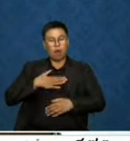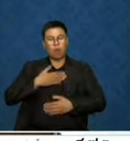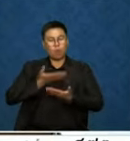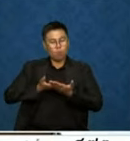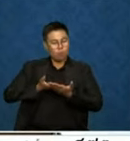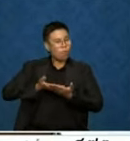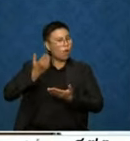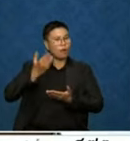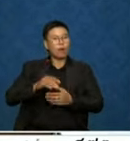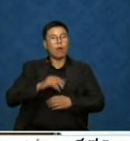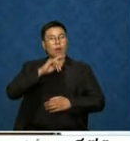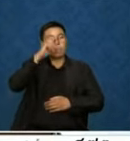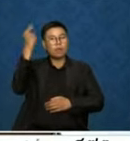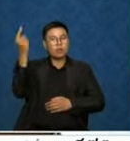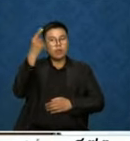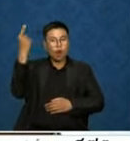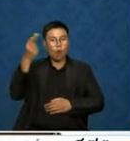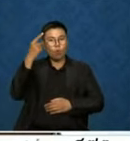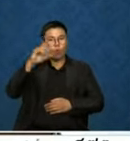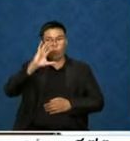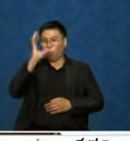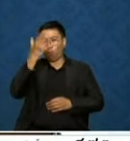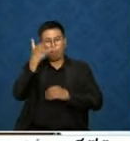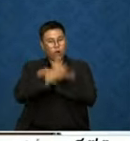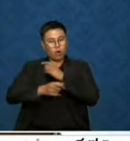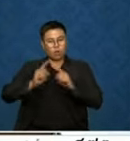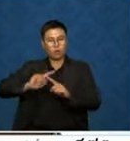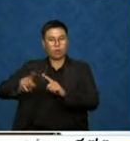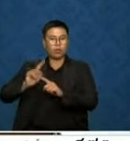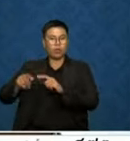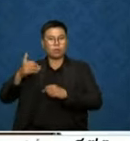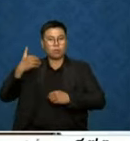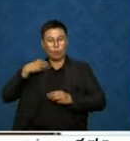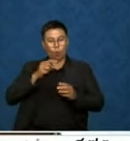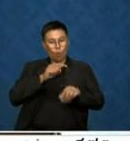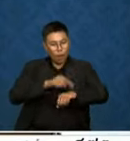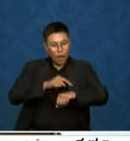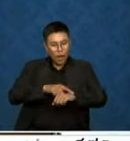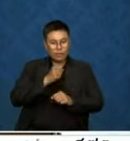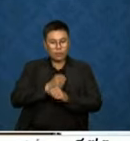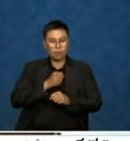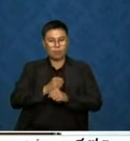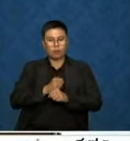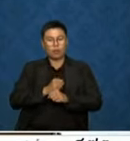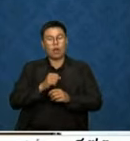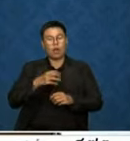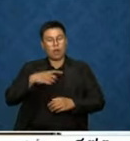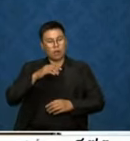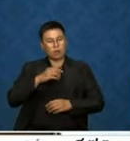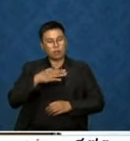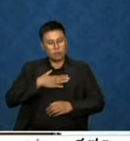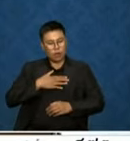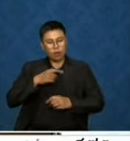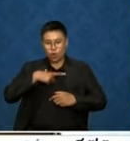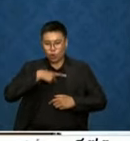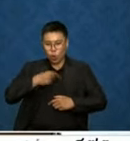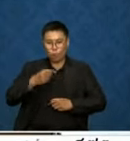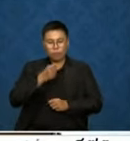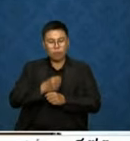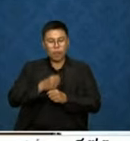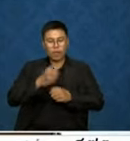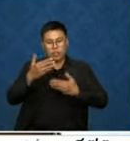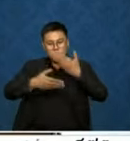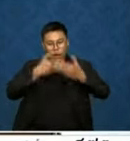ครับได้ไปเที่ยวทั่วโลกมีเวลาที่จะทำงานอดิเรกที่ตัวเองชื่นชอบได้อย่างมากมายนะครับซึ่ง